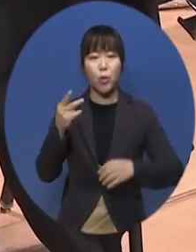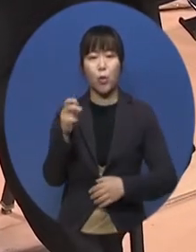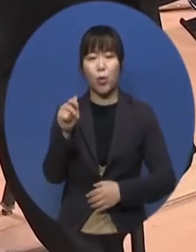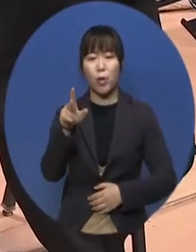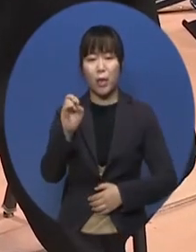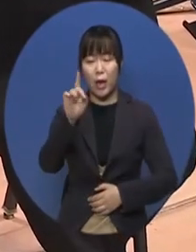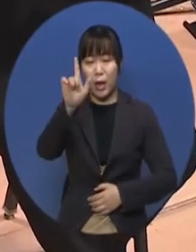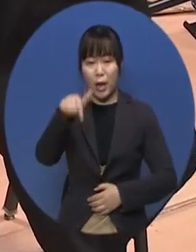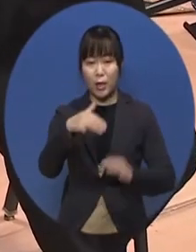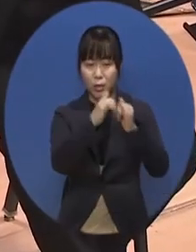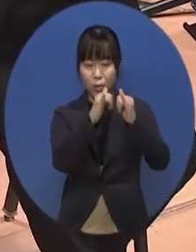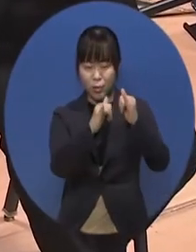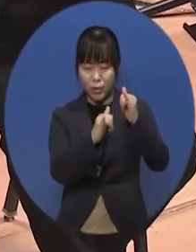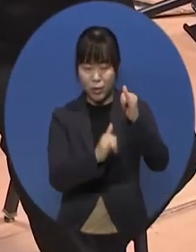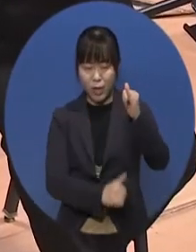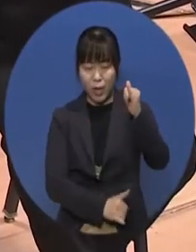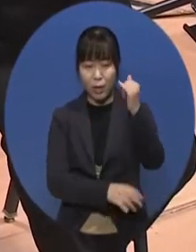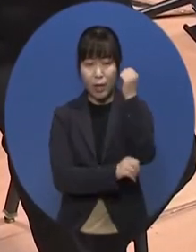축을 담당하고 있습니다.